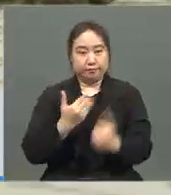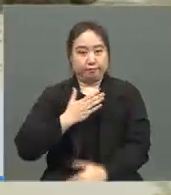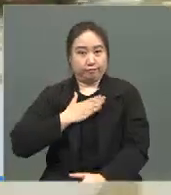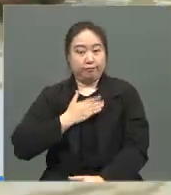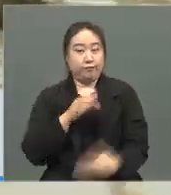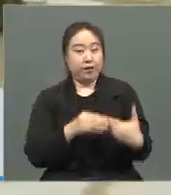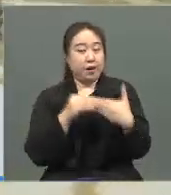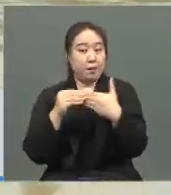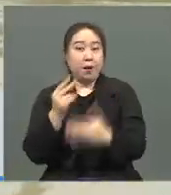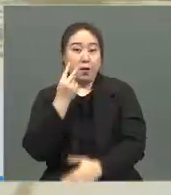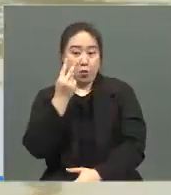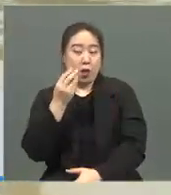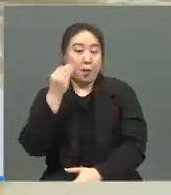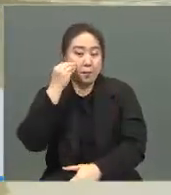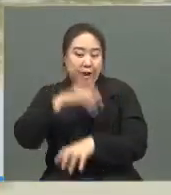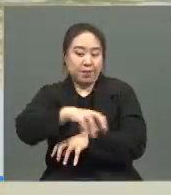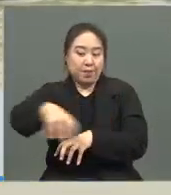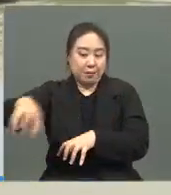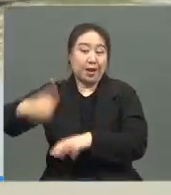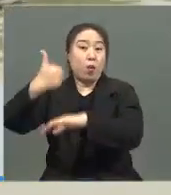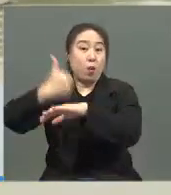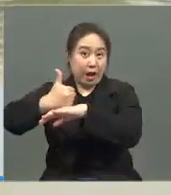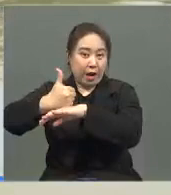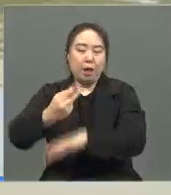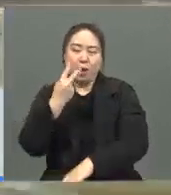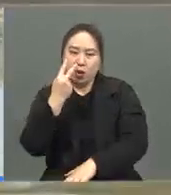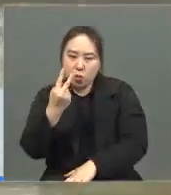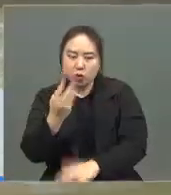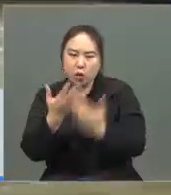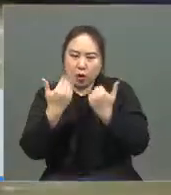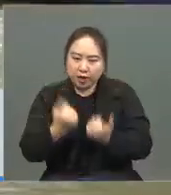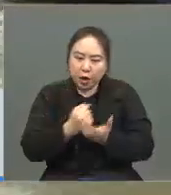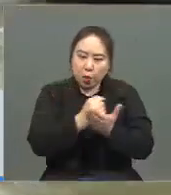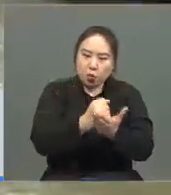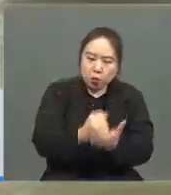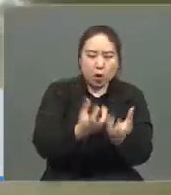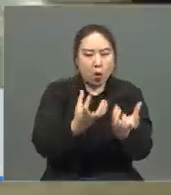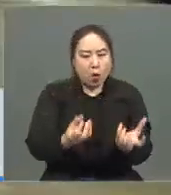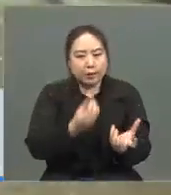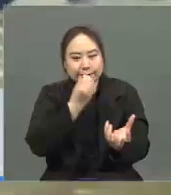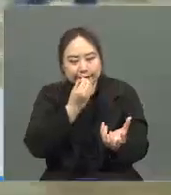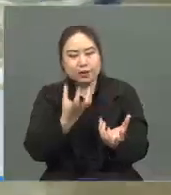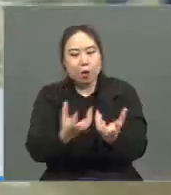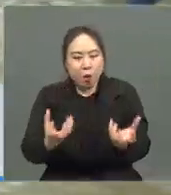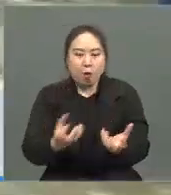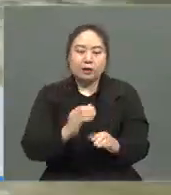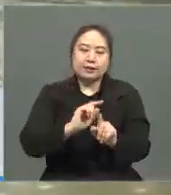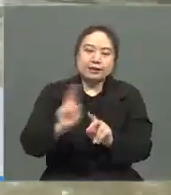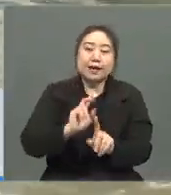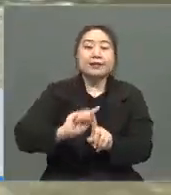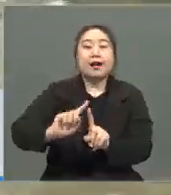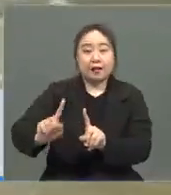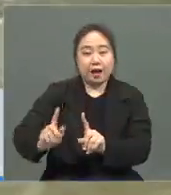าคุณผู้ชมไปคุยกับทางผู้ใหญ่บ้านค่ะว่าการเข้าให้ความช่วยเหลือนอกจากเรื่องของอุปโภคบริโภคแล้วการเรื่องของการเยียวย